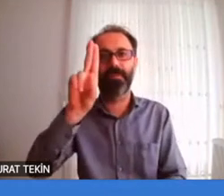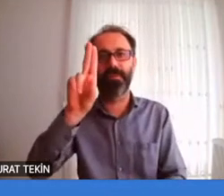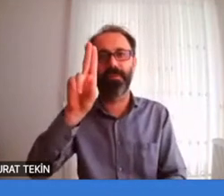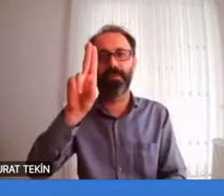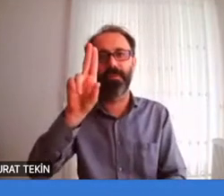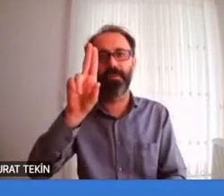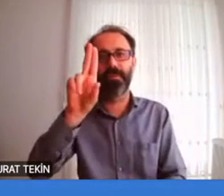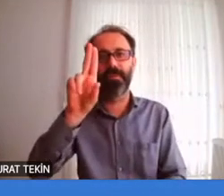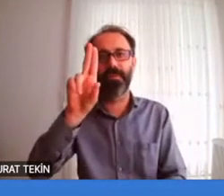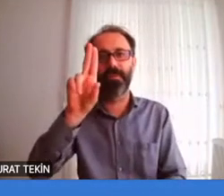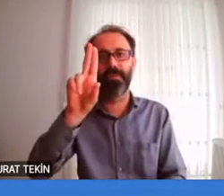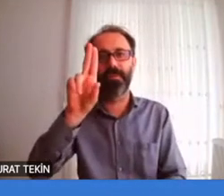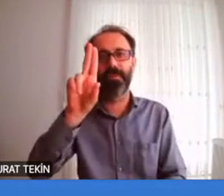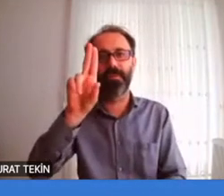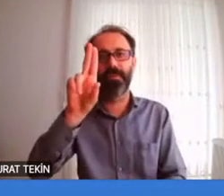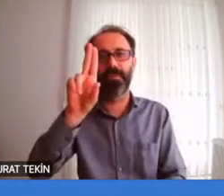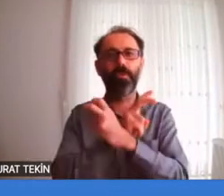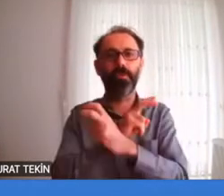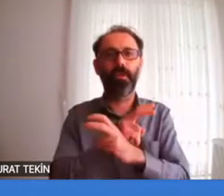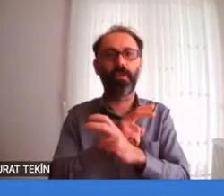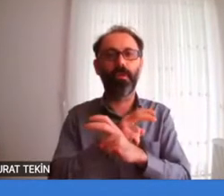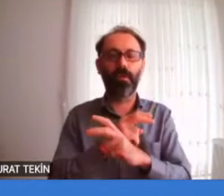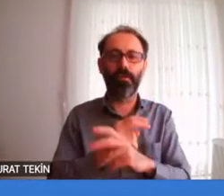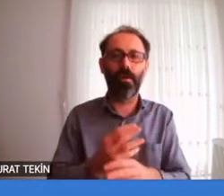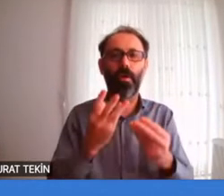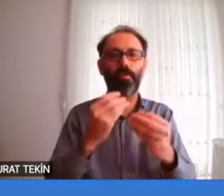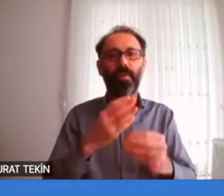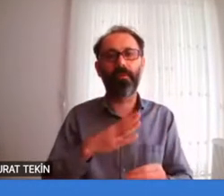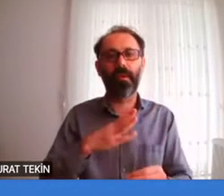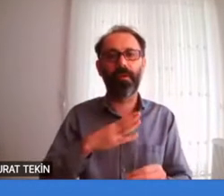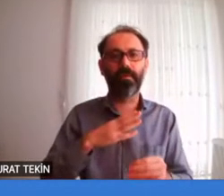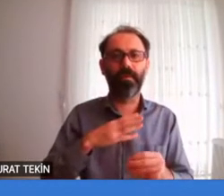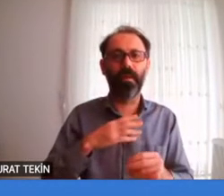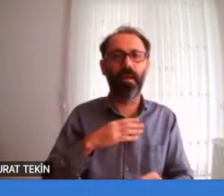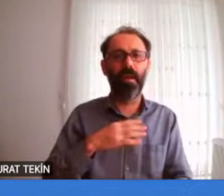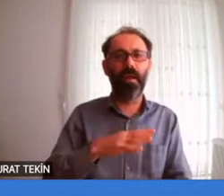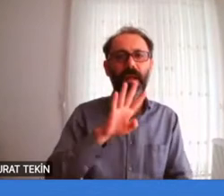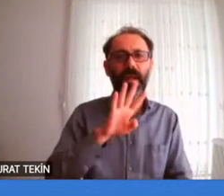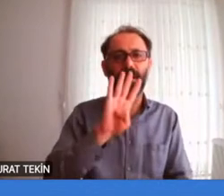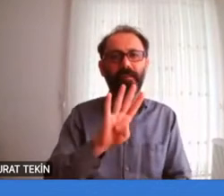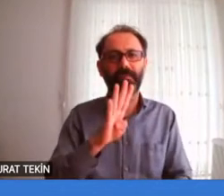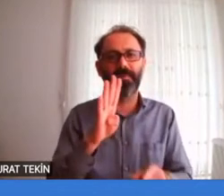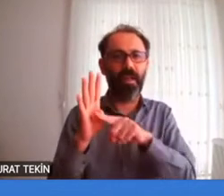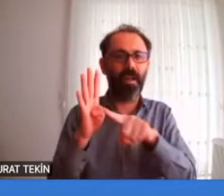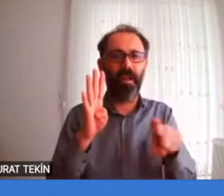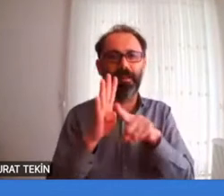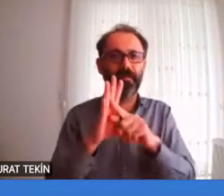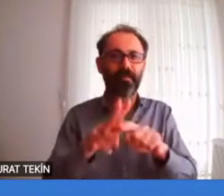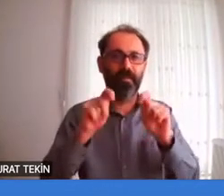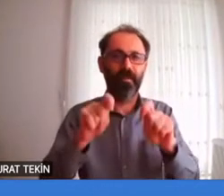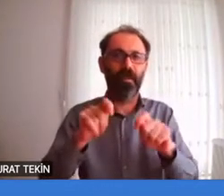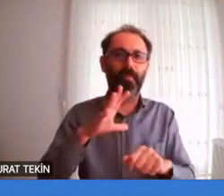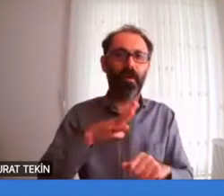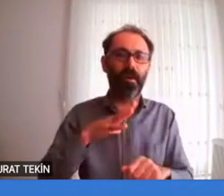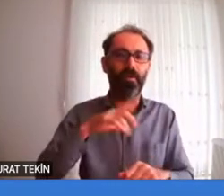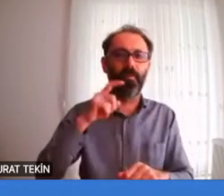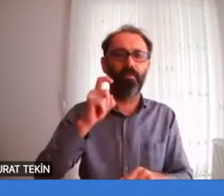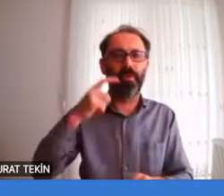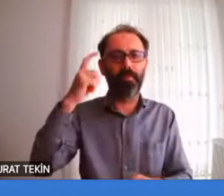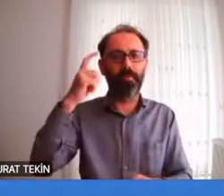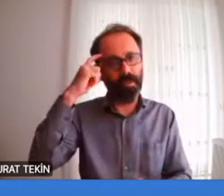Avusturya'da gerçekleştiriliyor ve o yıldan beri de her 4 yılda bir gerçekleştiriliyor. Bu bilginin ardından ben